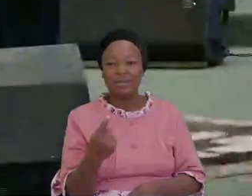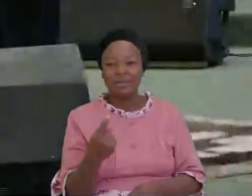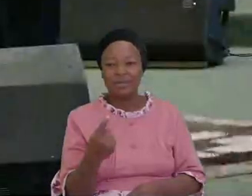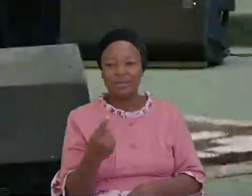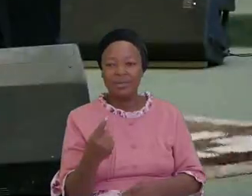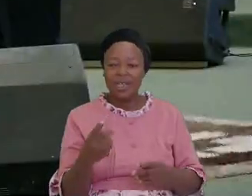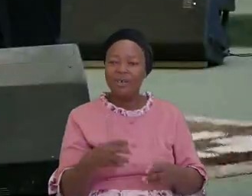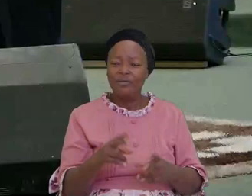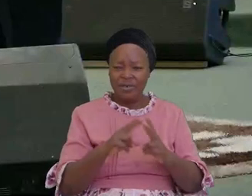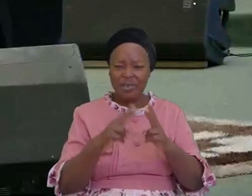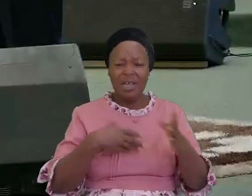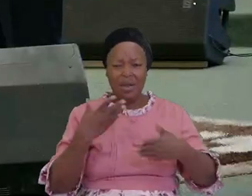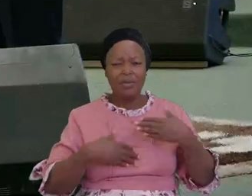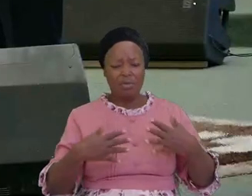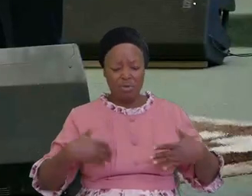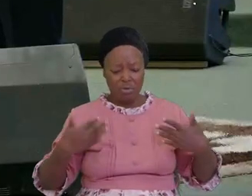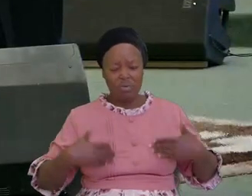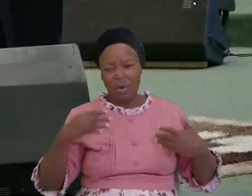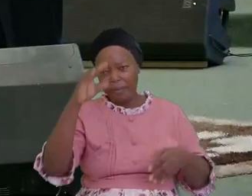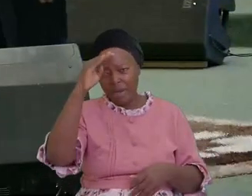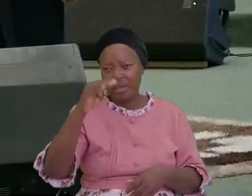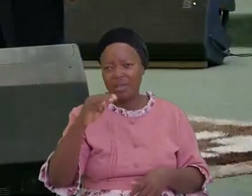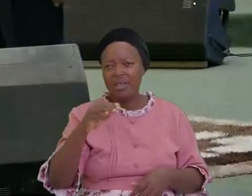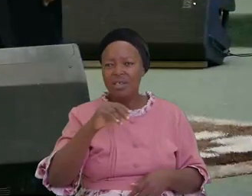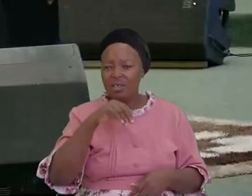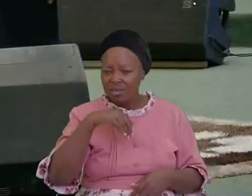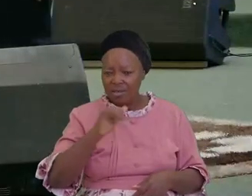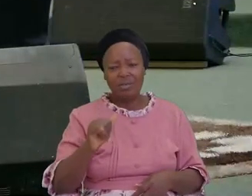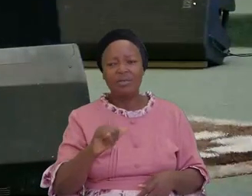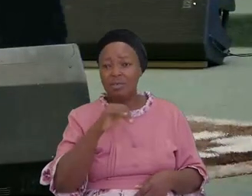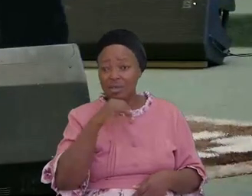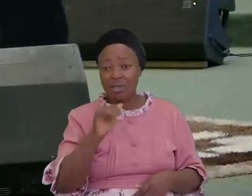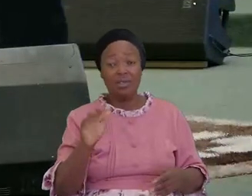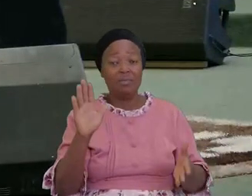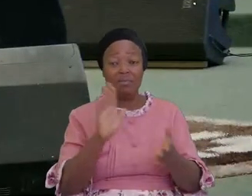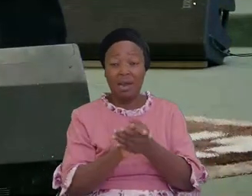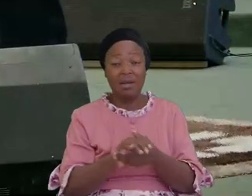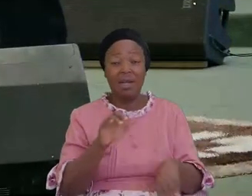J'étais un jeune homme heureux. Je n'étais même pas encore marié à l'époque.